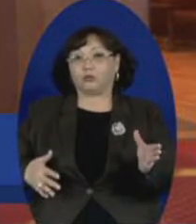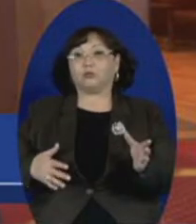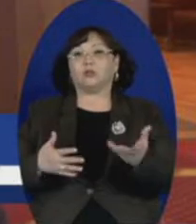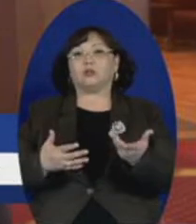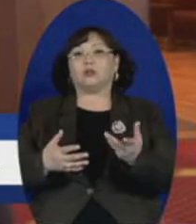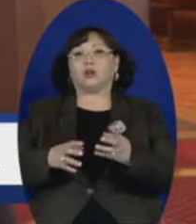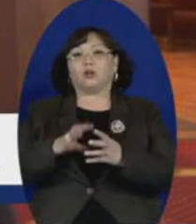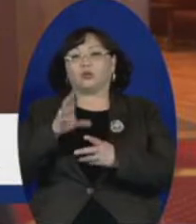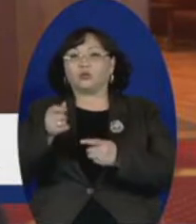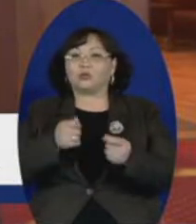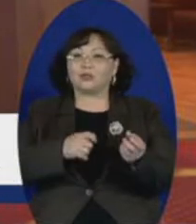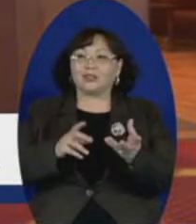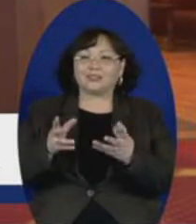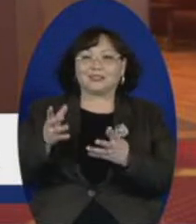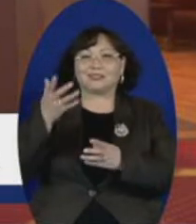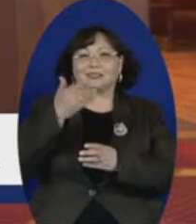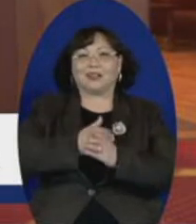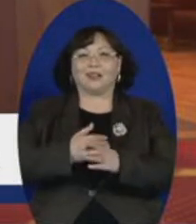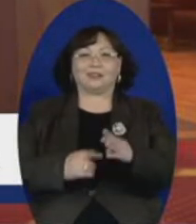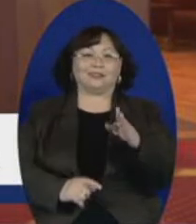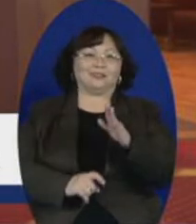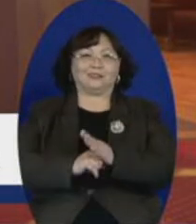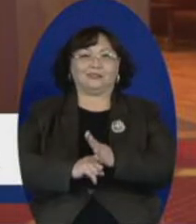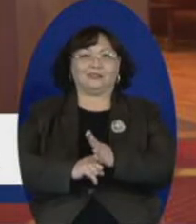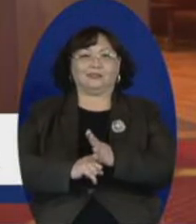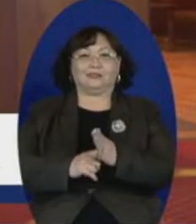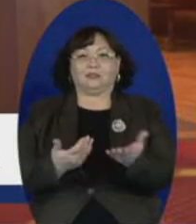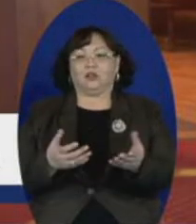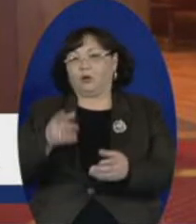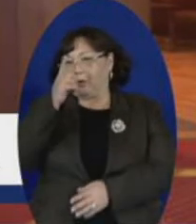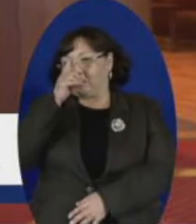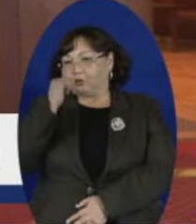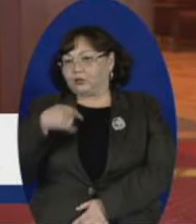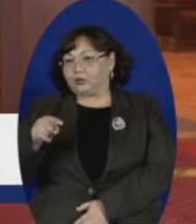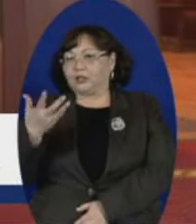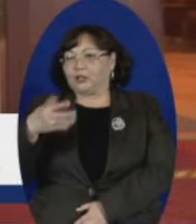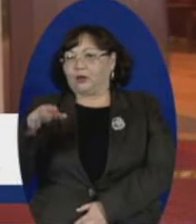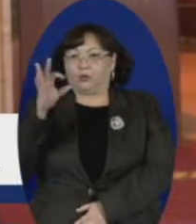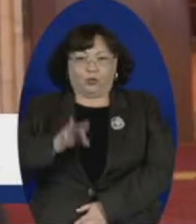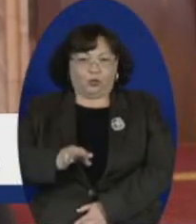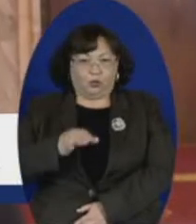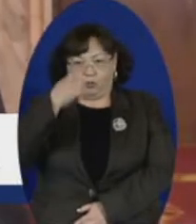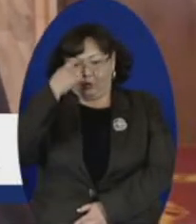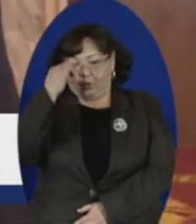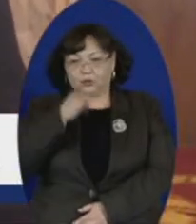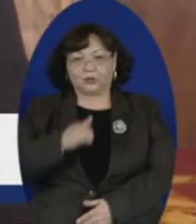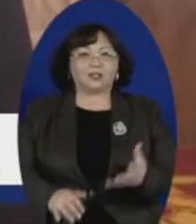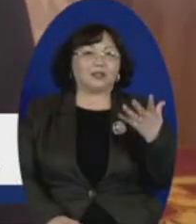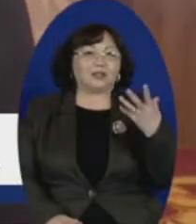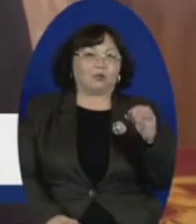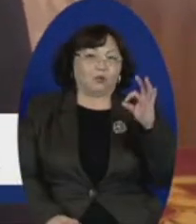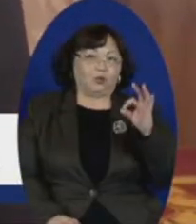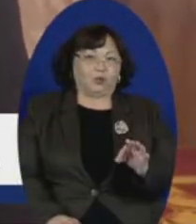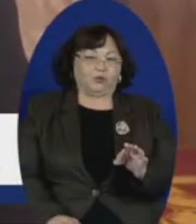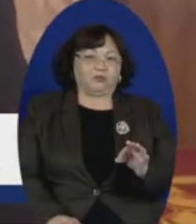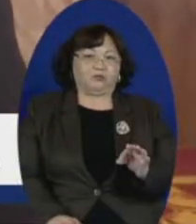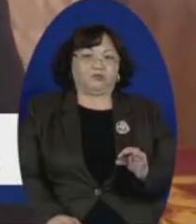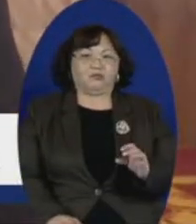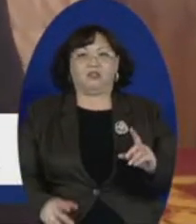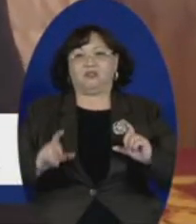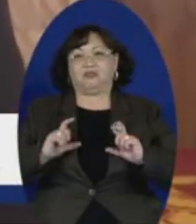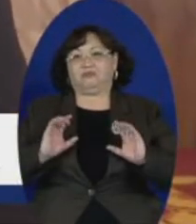саад болж байгаа хүчин зүйл болоо хувирсан. Энэ Оросын 50%, Монголын 50%-ийн мэдлэлтэй